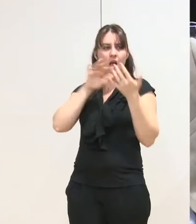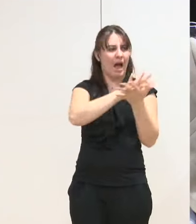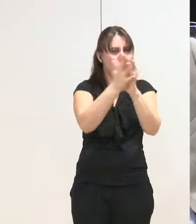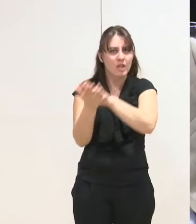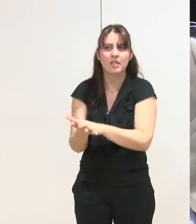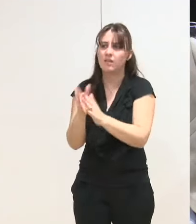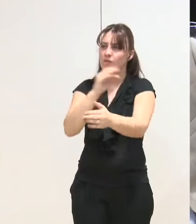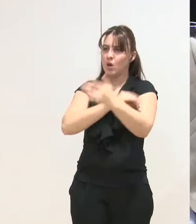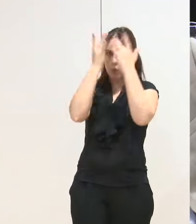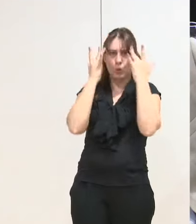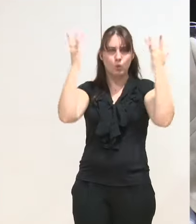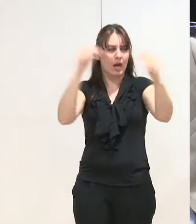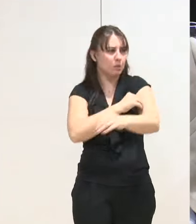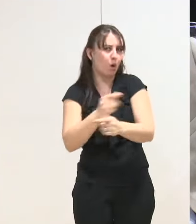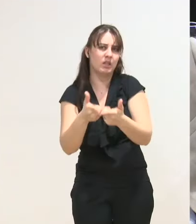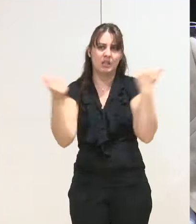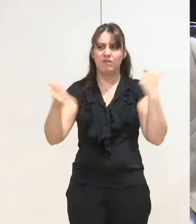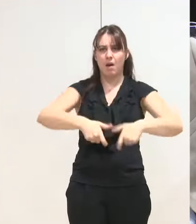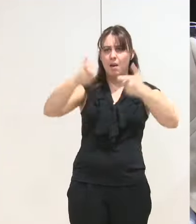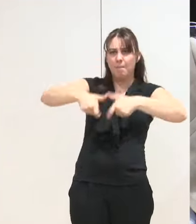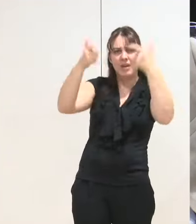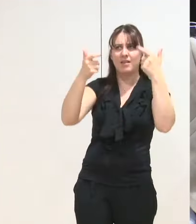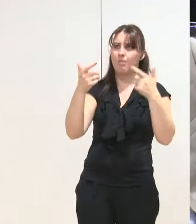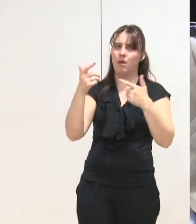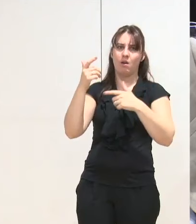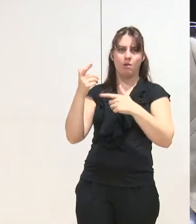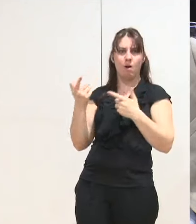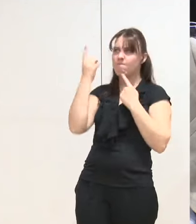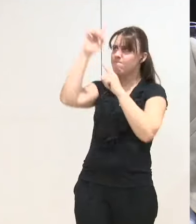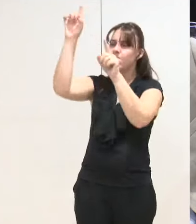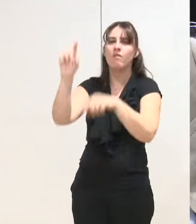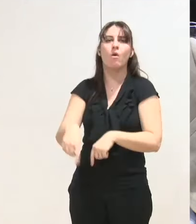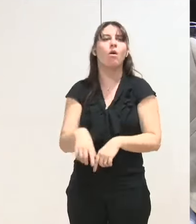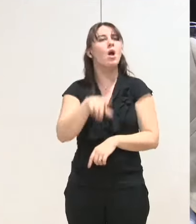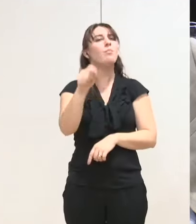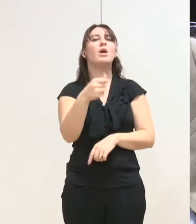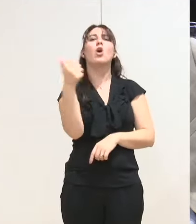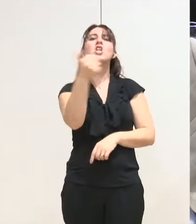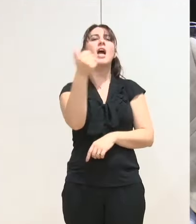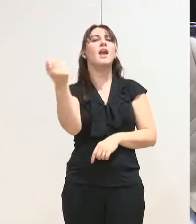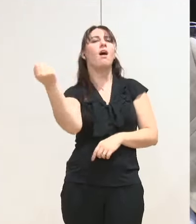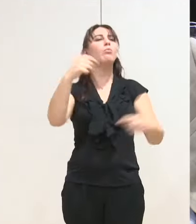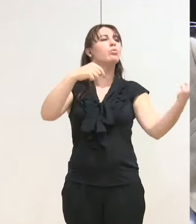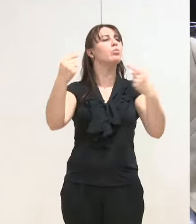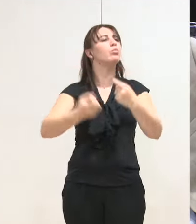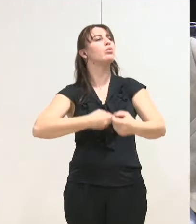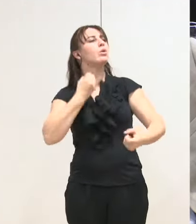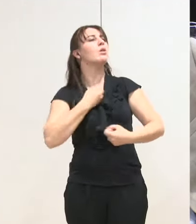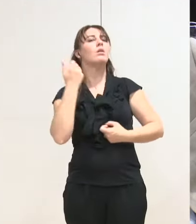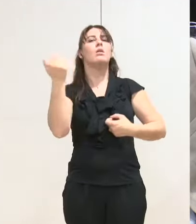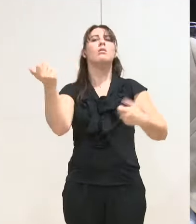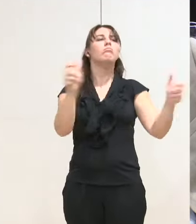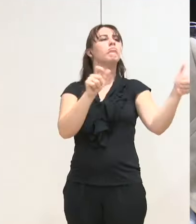du milieu culturel du BTP je ne doute pas au vu des diverses interventions que notre conseil municipal